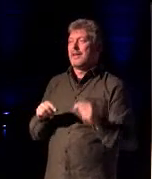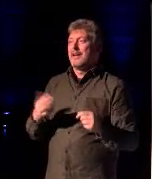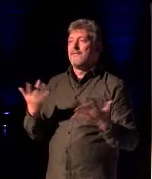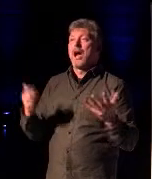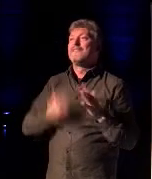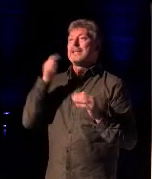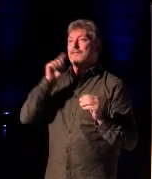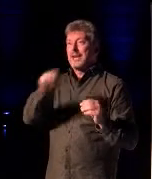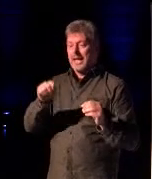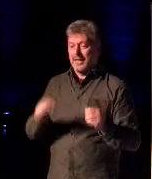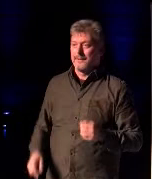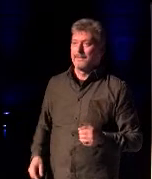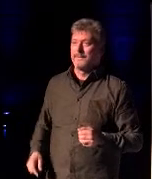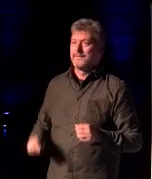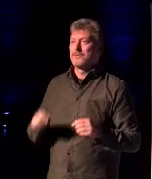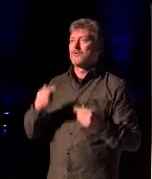som